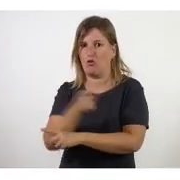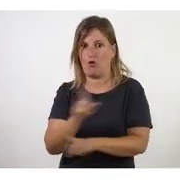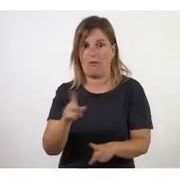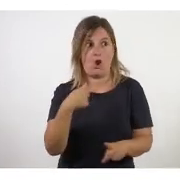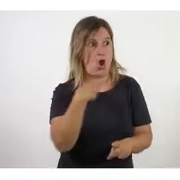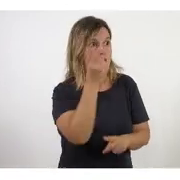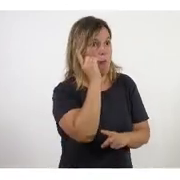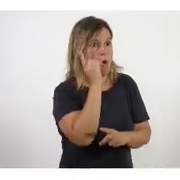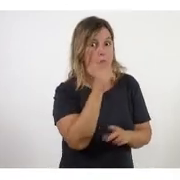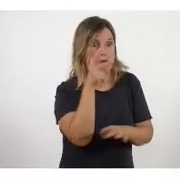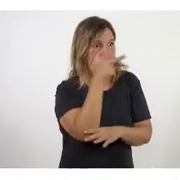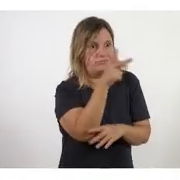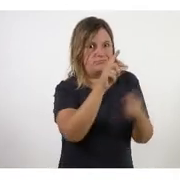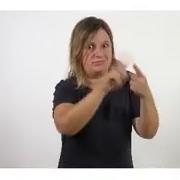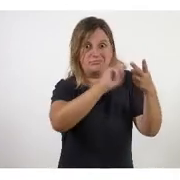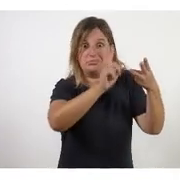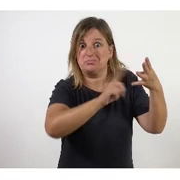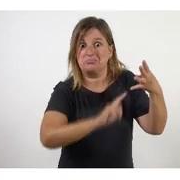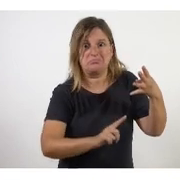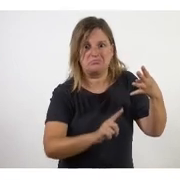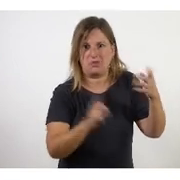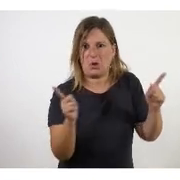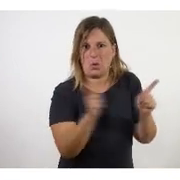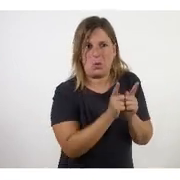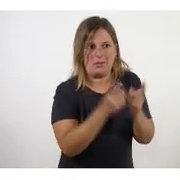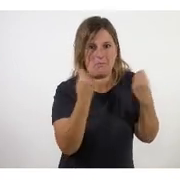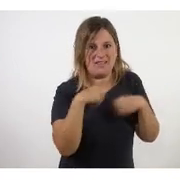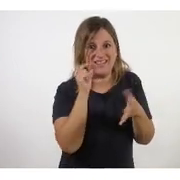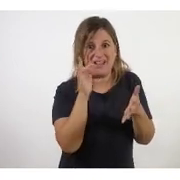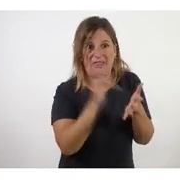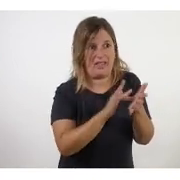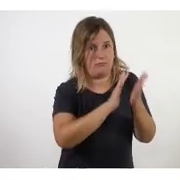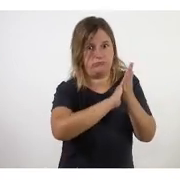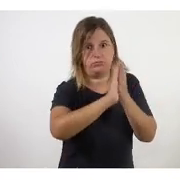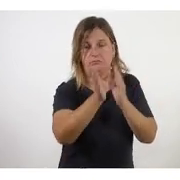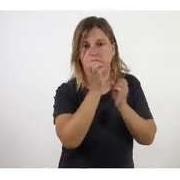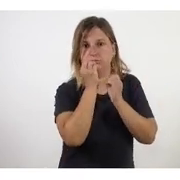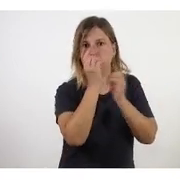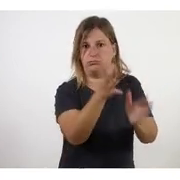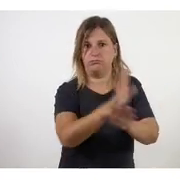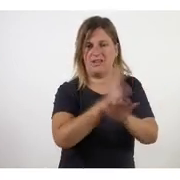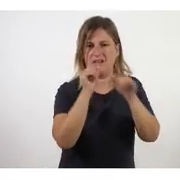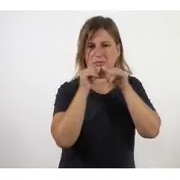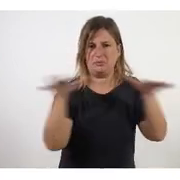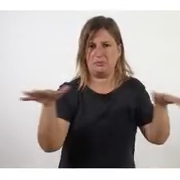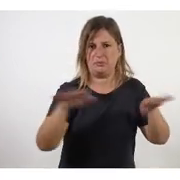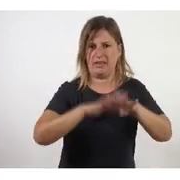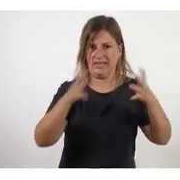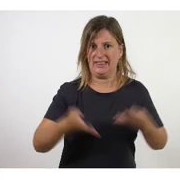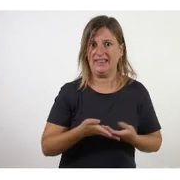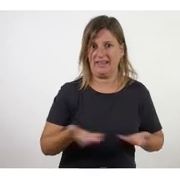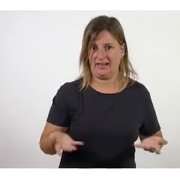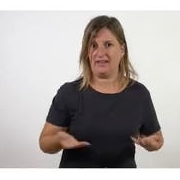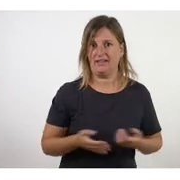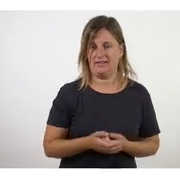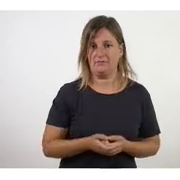coses, això que us he ensenyat, pim, pim, pim, pim, podeu, durant el mateix moment informatiu, diguem-ho així, podeu explicar-vos al món.